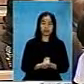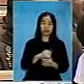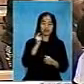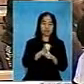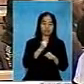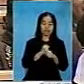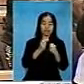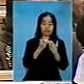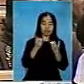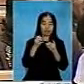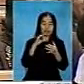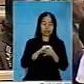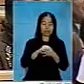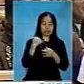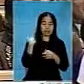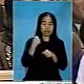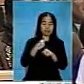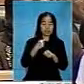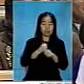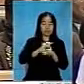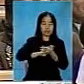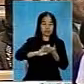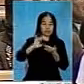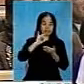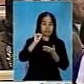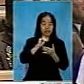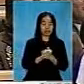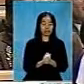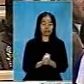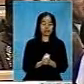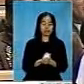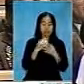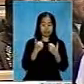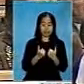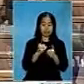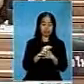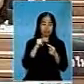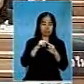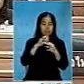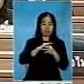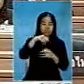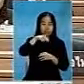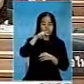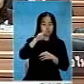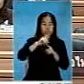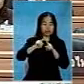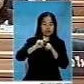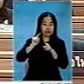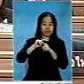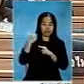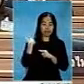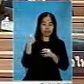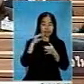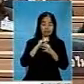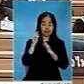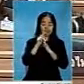ผลิตจากสถานการณ์ที่ไม่ปกติของบ้านเมืองฉะนั้นบทบัญญัติบางส่วนในรัฐธรรมนูญที่